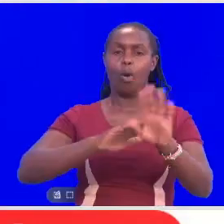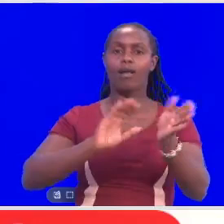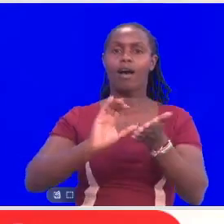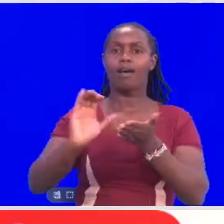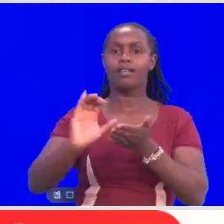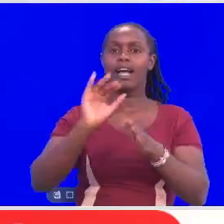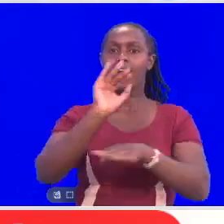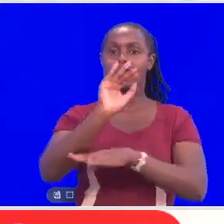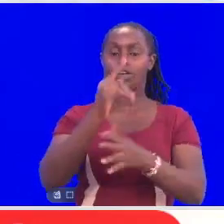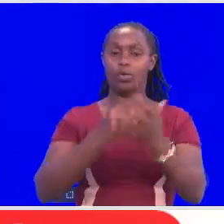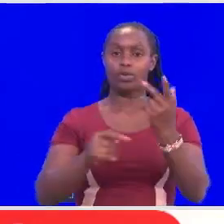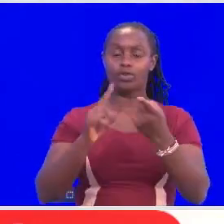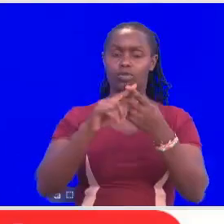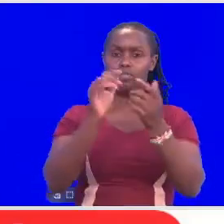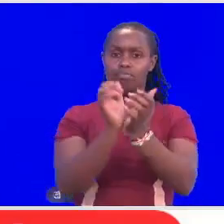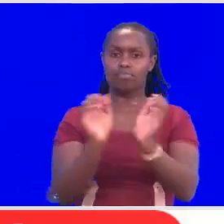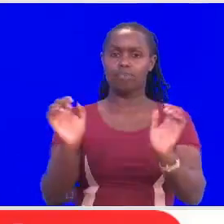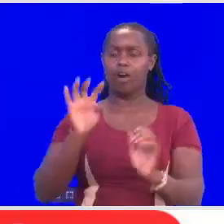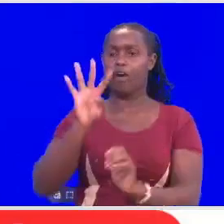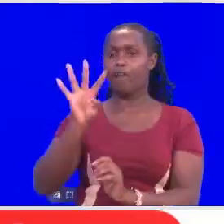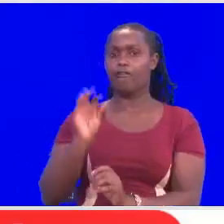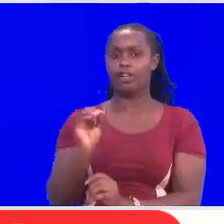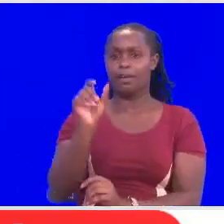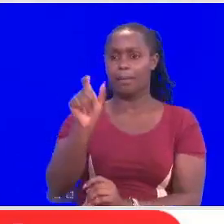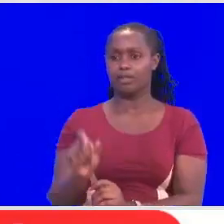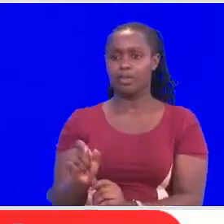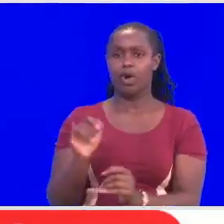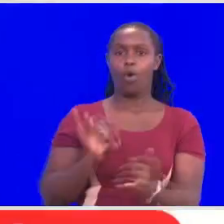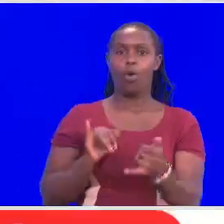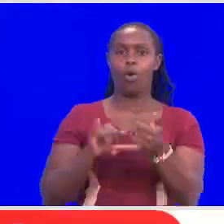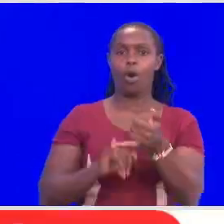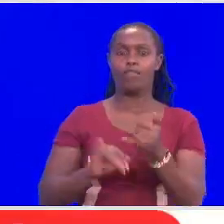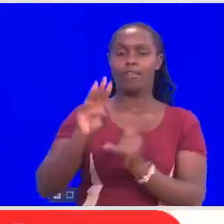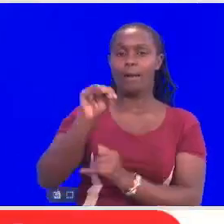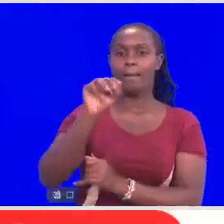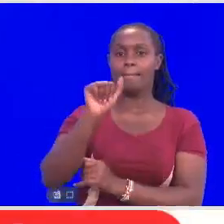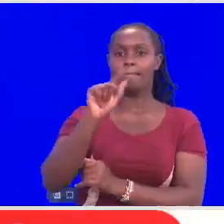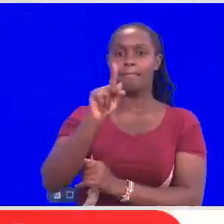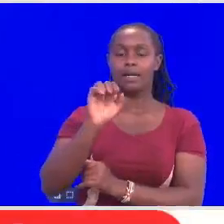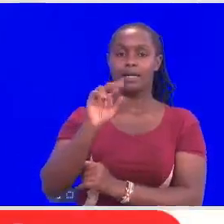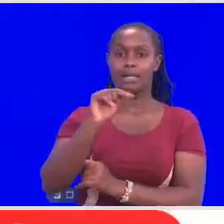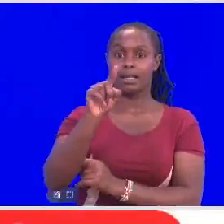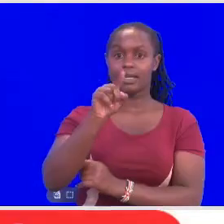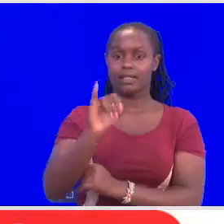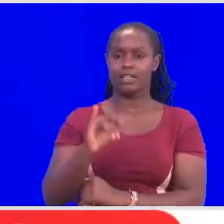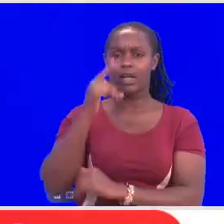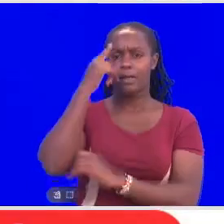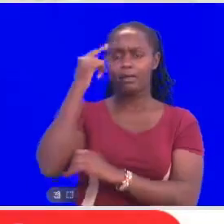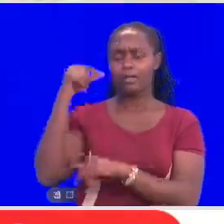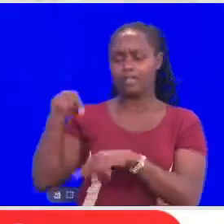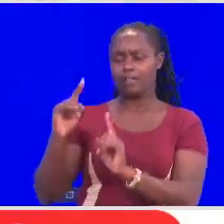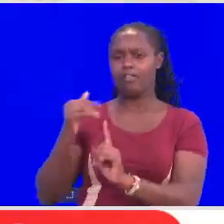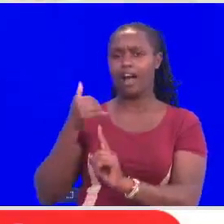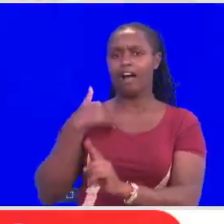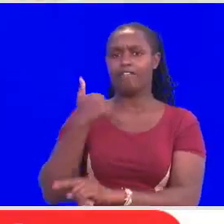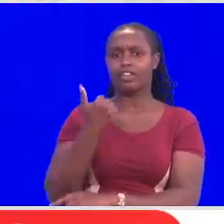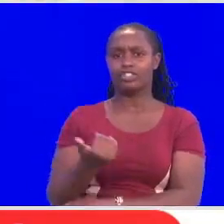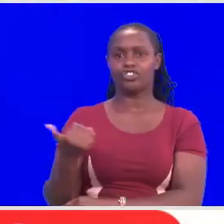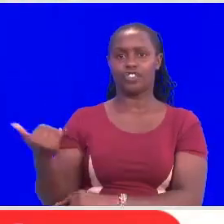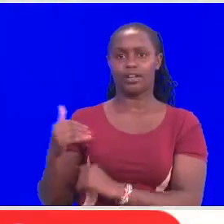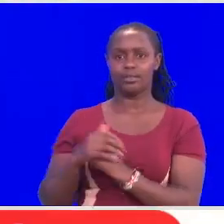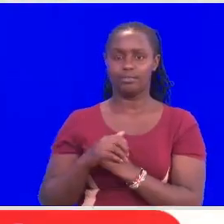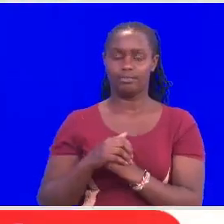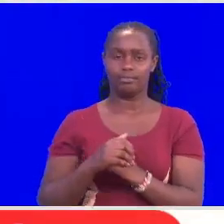mshtakiwa wa 40 ambaye ni mkewe Mackenzie kama mwenye kesi specially kwa sababu ana mtoto mdogo. The state forgets